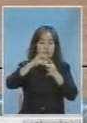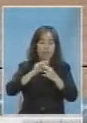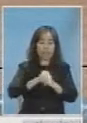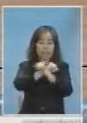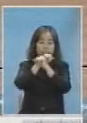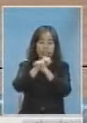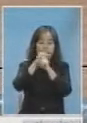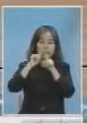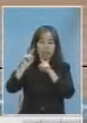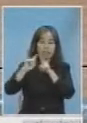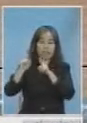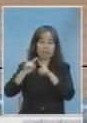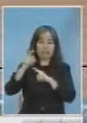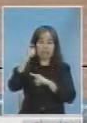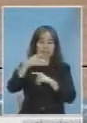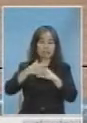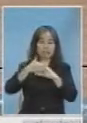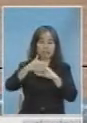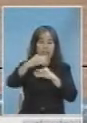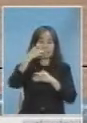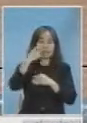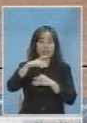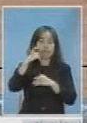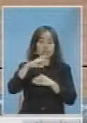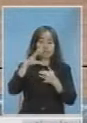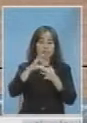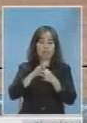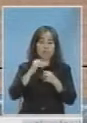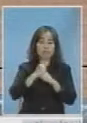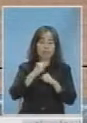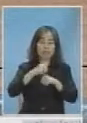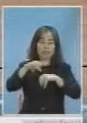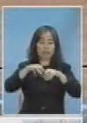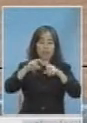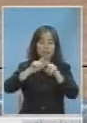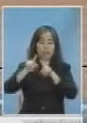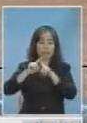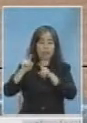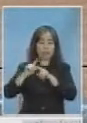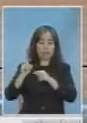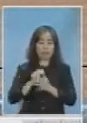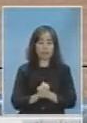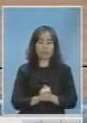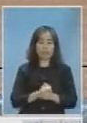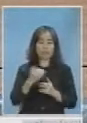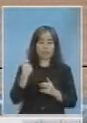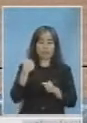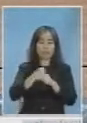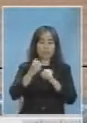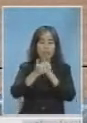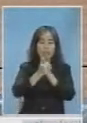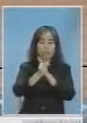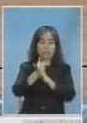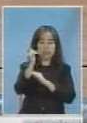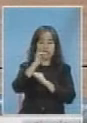และเอาผิดกับผู้ที่มีพฤติกรรมละเมิดจับจ้วงโจมตีสถาบันอย่างมีประสิทธิภา